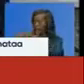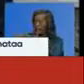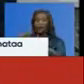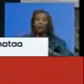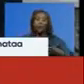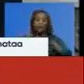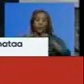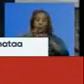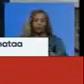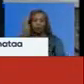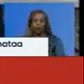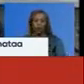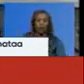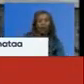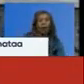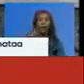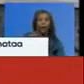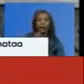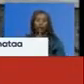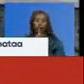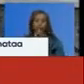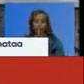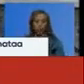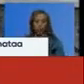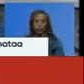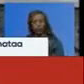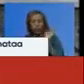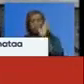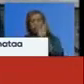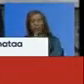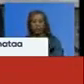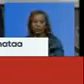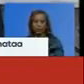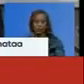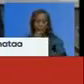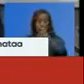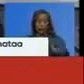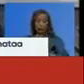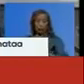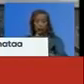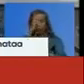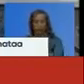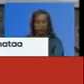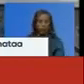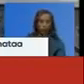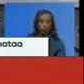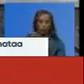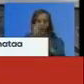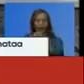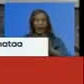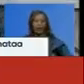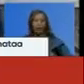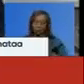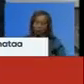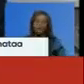ሽግግር ሁለት አበይት እውነታዎችን የሚያመላክት ነው። ክስተቱ በአንድ በኩል በሀገራችን